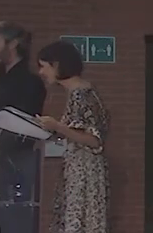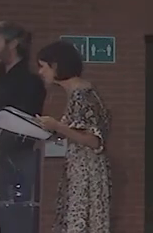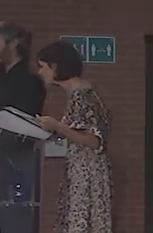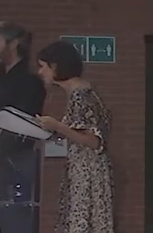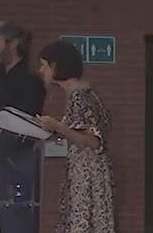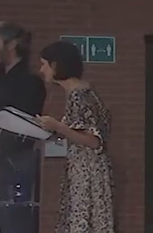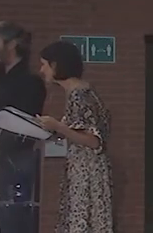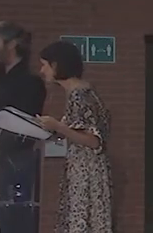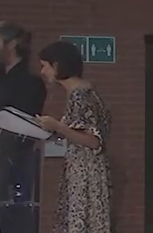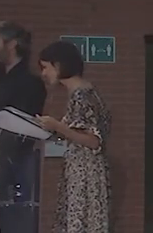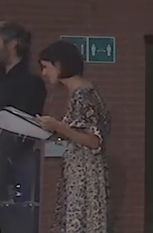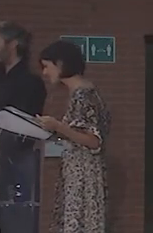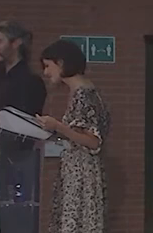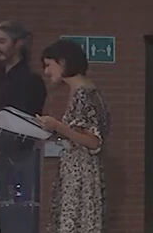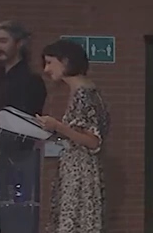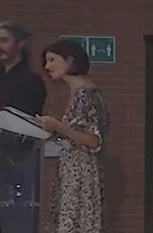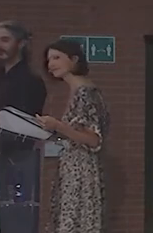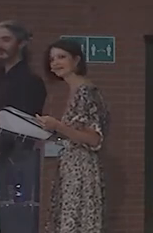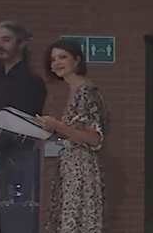La Clàudia Soto Ibáñez.